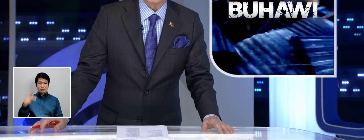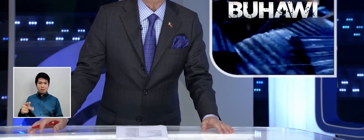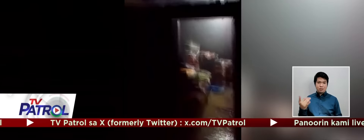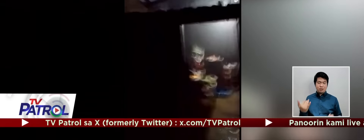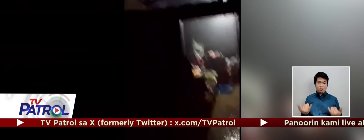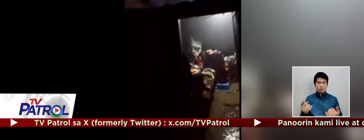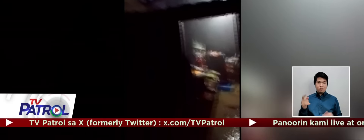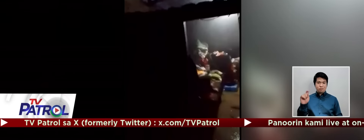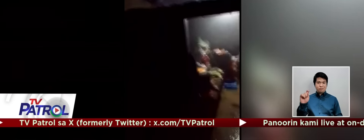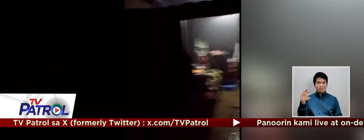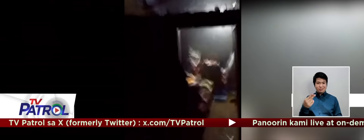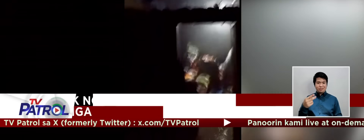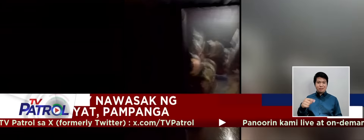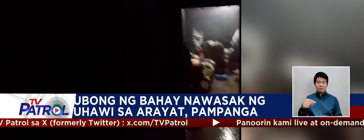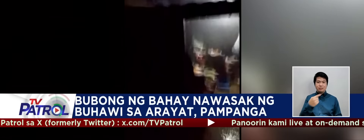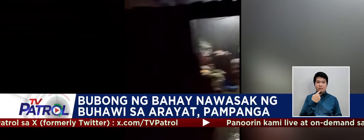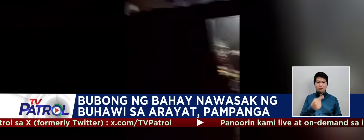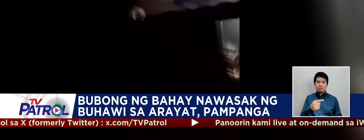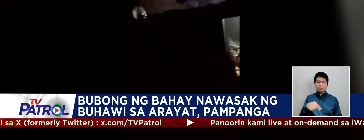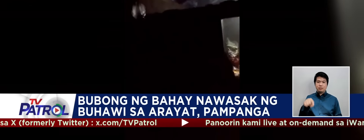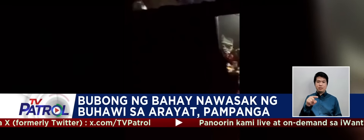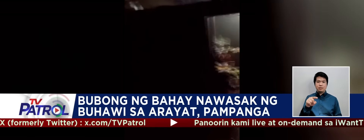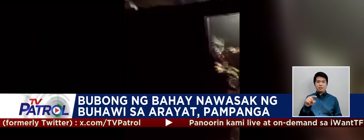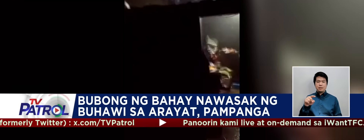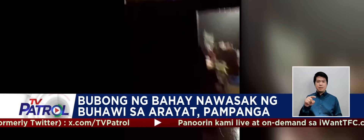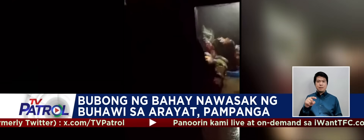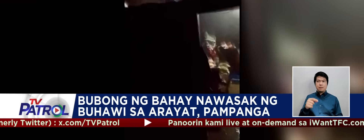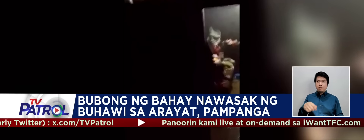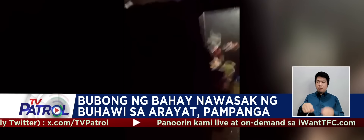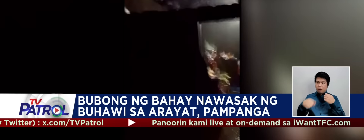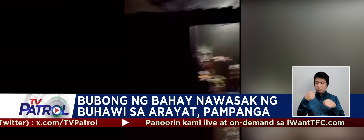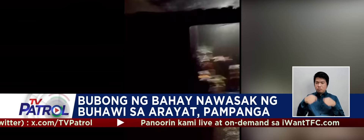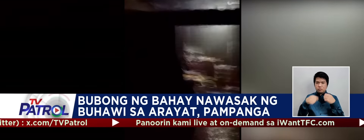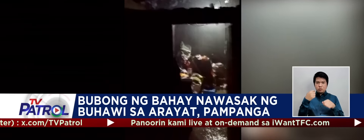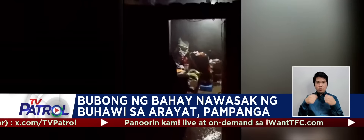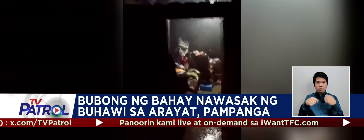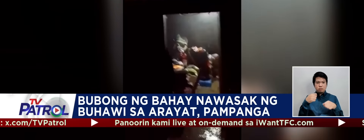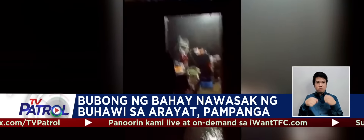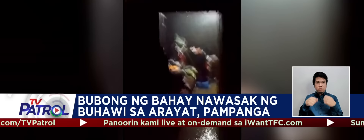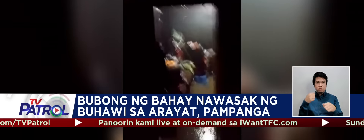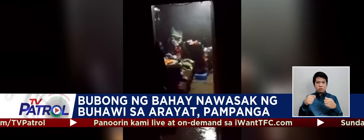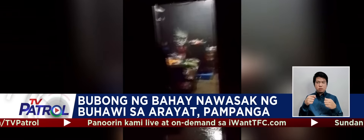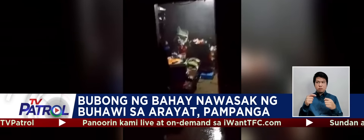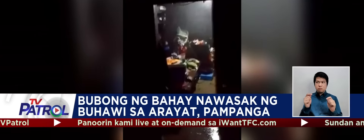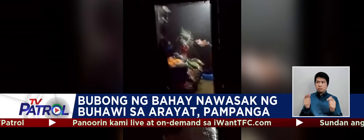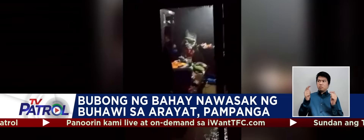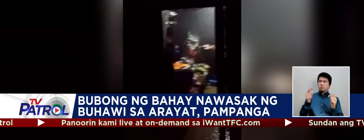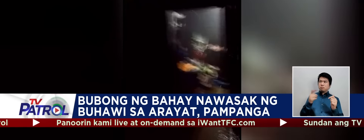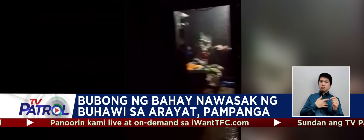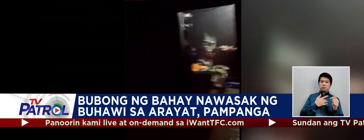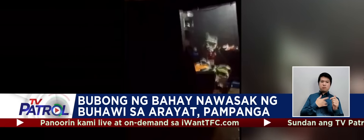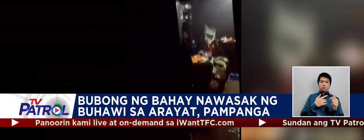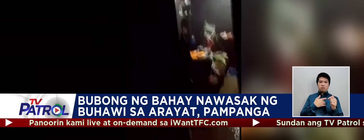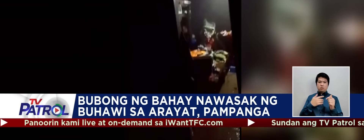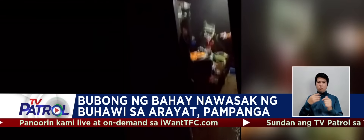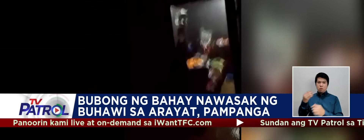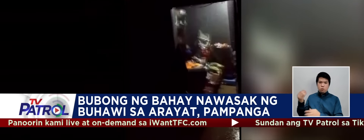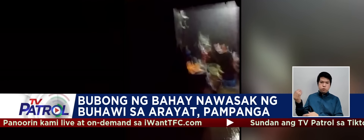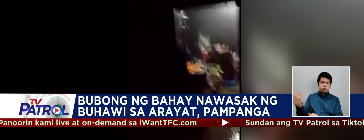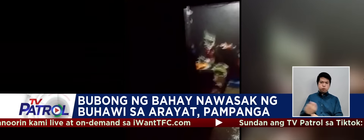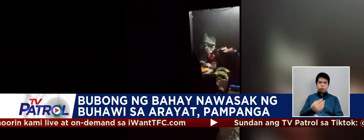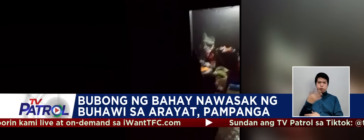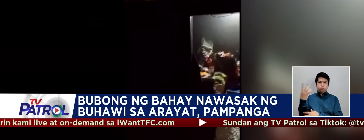Ayon kay Bayan Patroler Teresa, kumakain sila ng hapunan nang bigla na lamang naramdaman ang pagbayo ng malakas na hangin